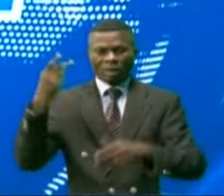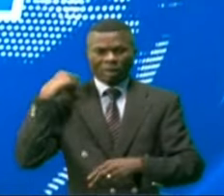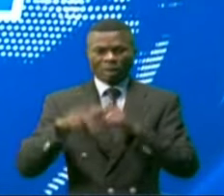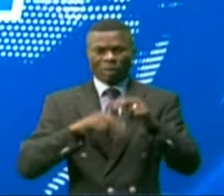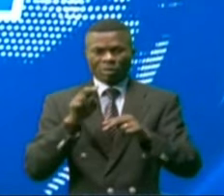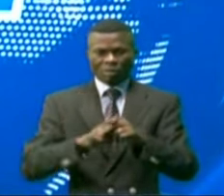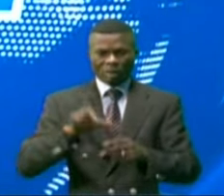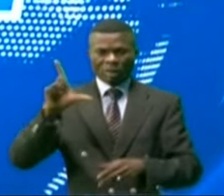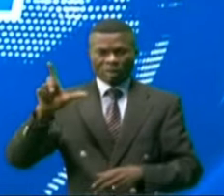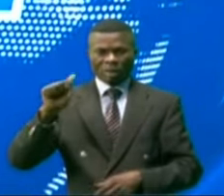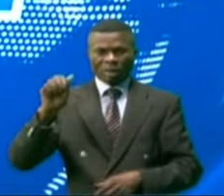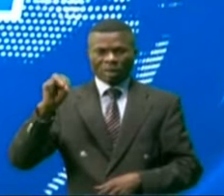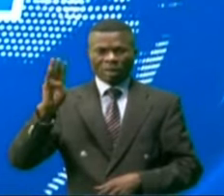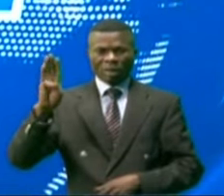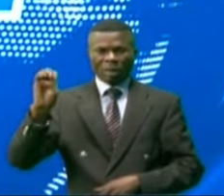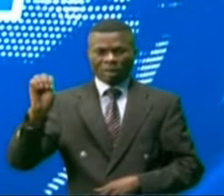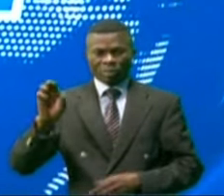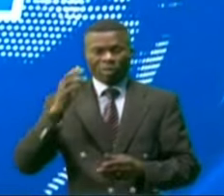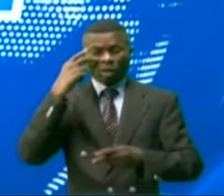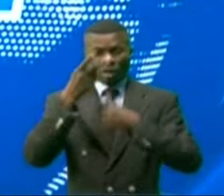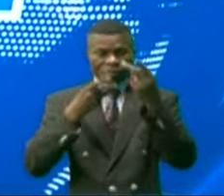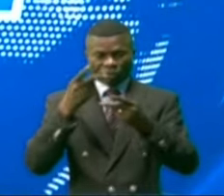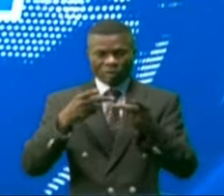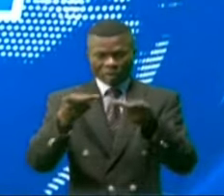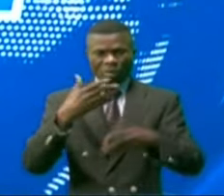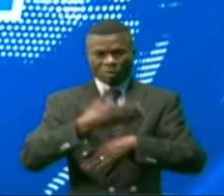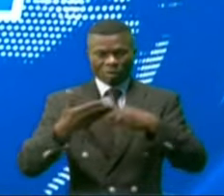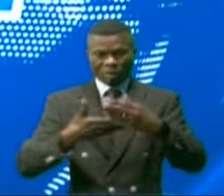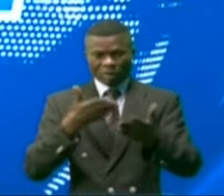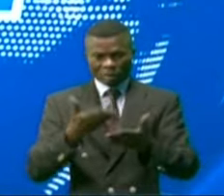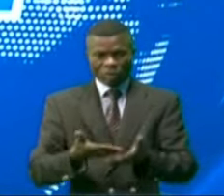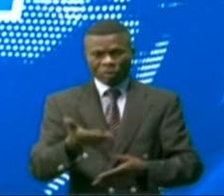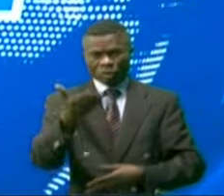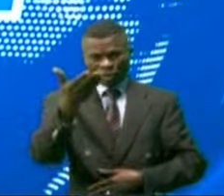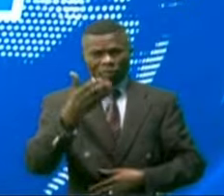Lambert Mindé a visité ces chantiers. Cédric Kenina pour le commentaire.